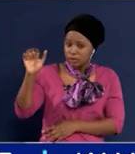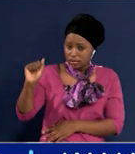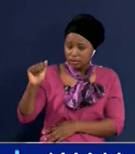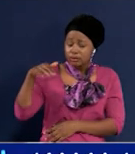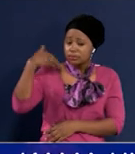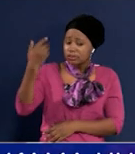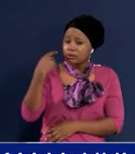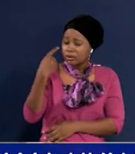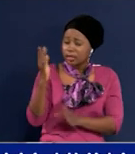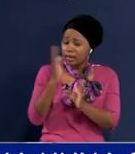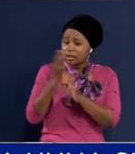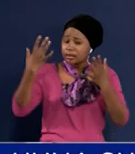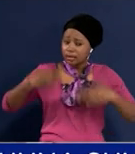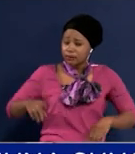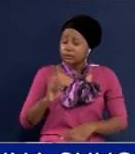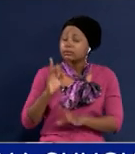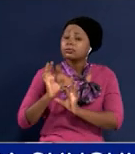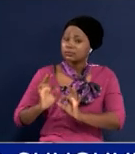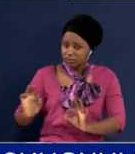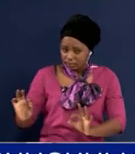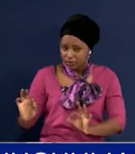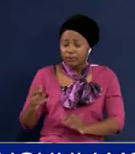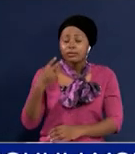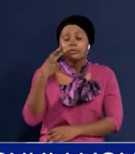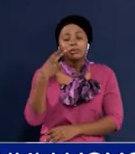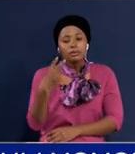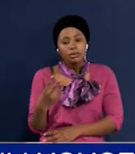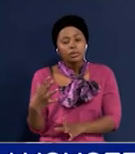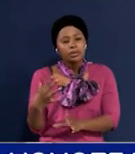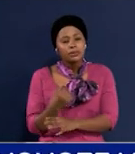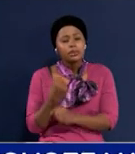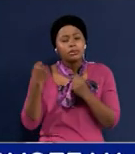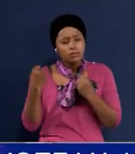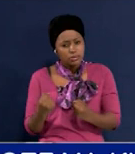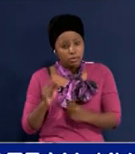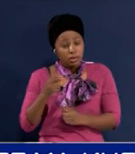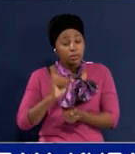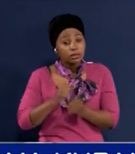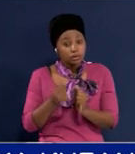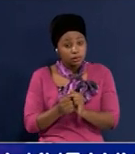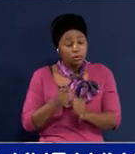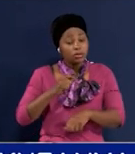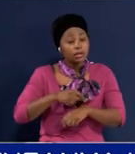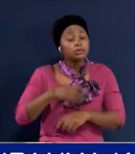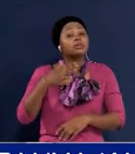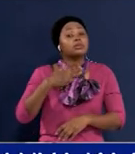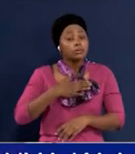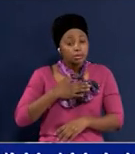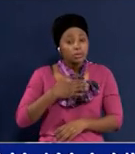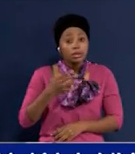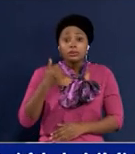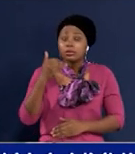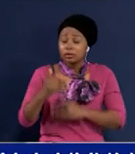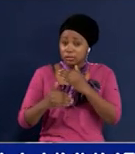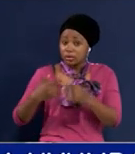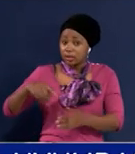yake ya kiafya haiko vizuri. Na akaona anapata ugumu au tatizo wakati wa kupumua, aliweza kuchukua hatua na kwenda kwenye kituo